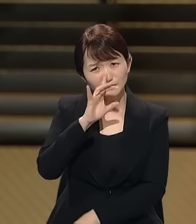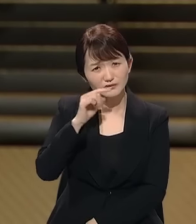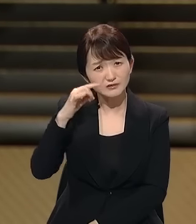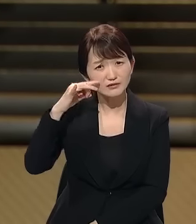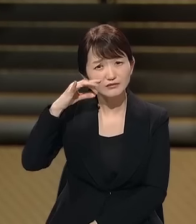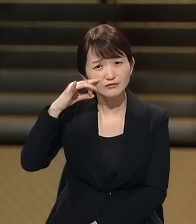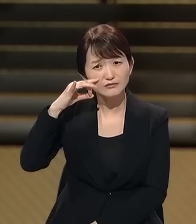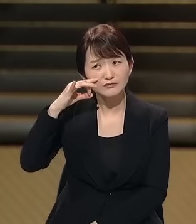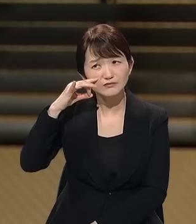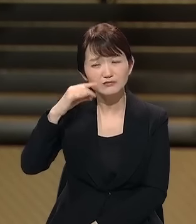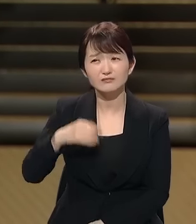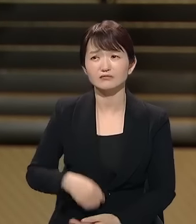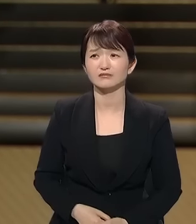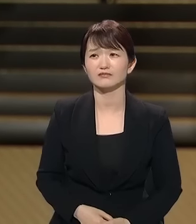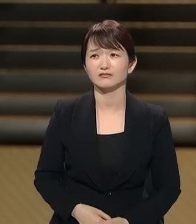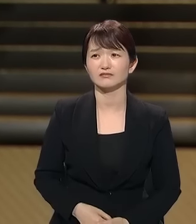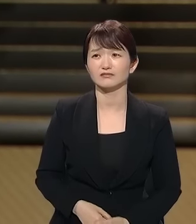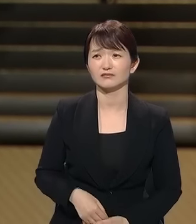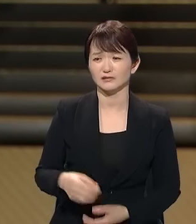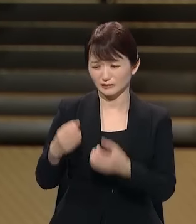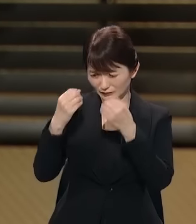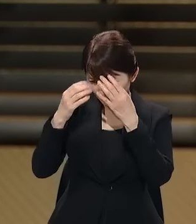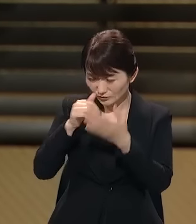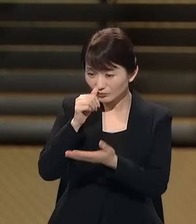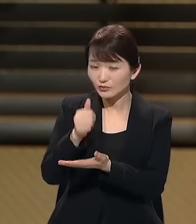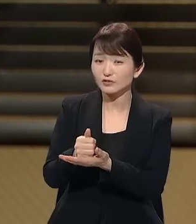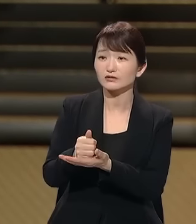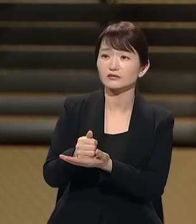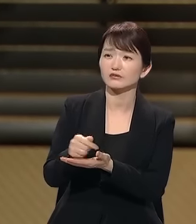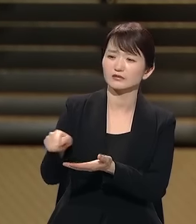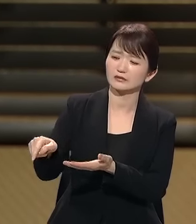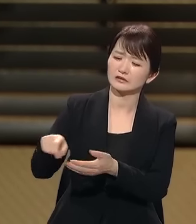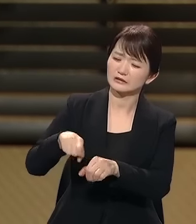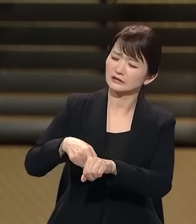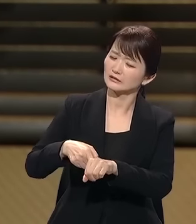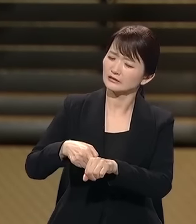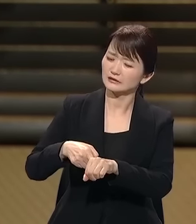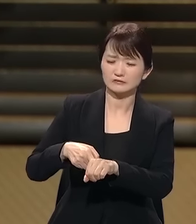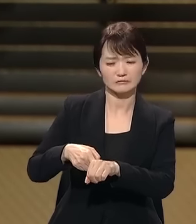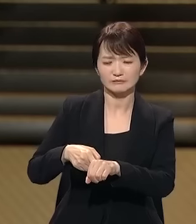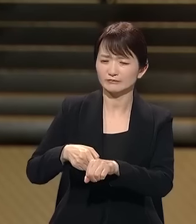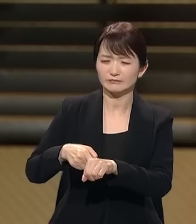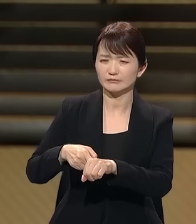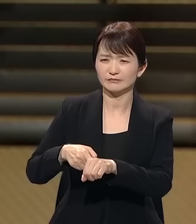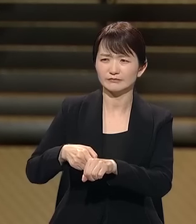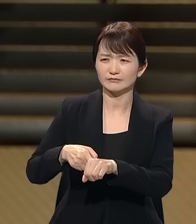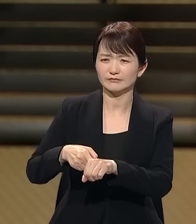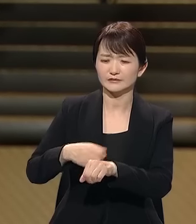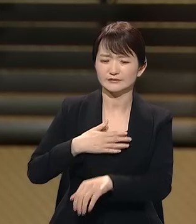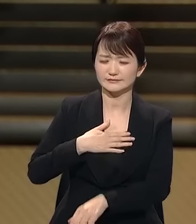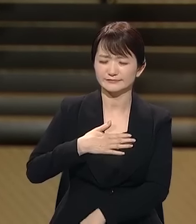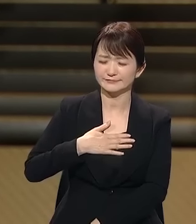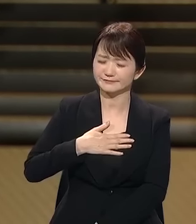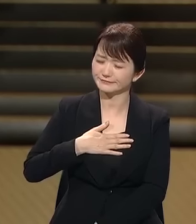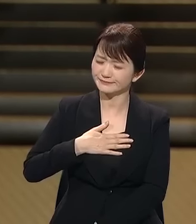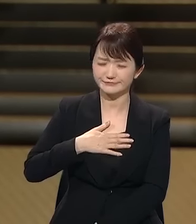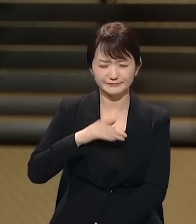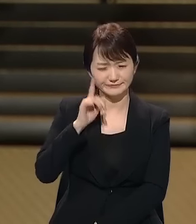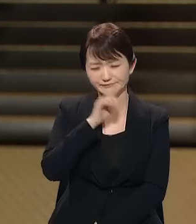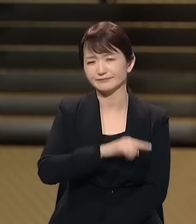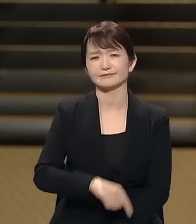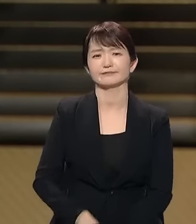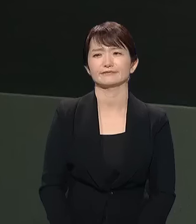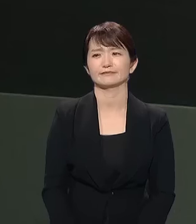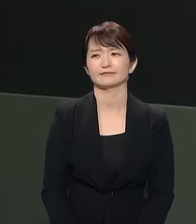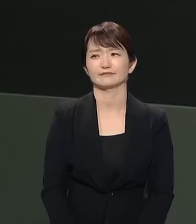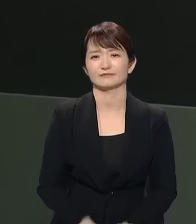하시는데, 저걸 신종 범죄라고 해야 될까요? 저건 사실 제가 보기에도 처벌은 좀 그렇고 굉장히 기분이 좀 그럴 것 같네요. 알겠습니다.